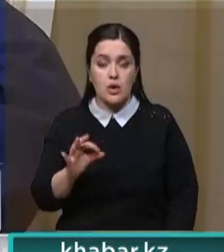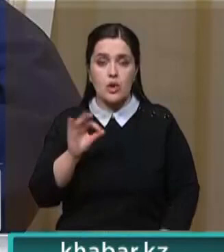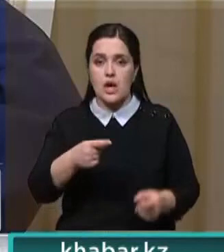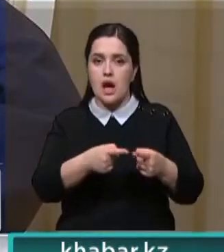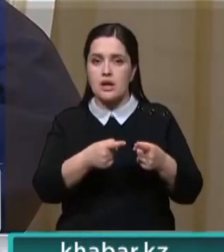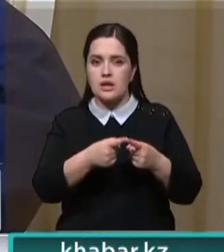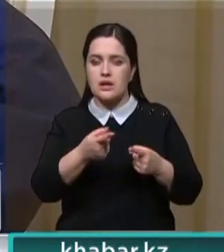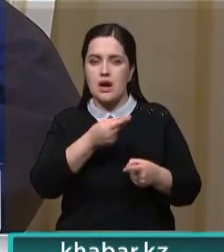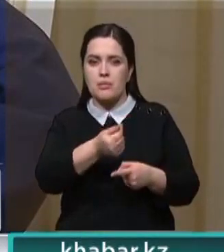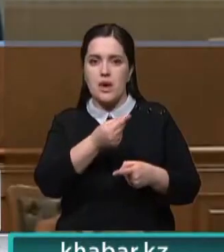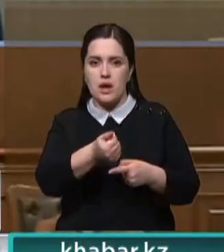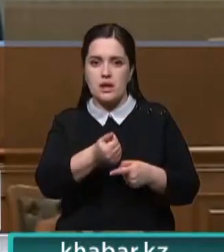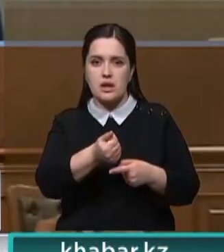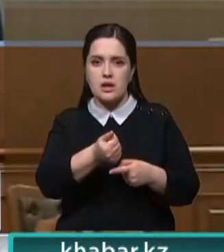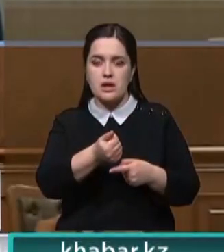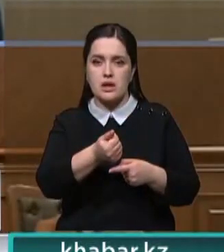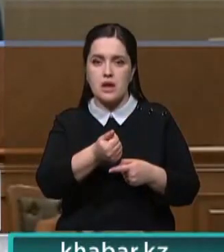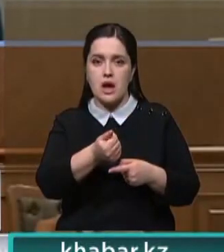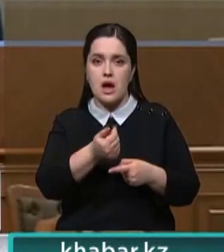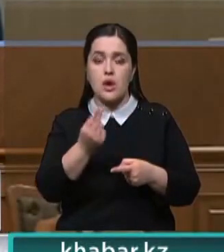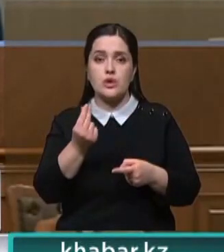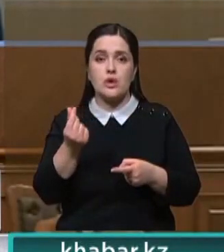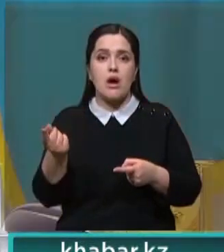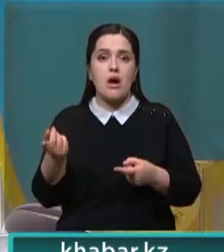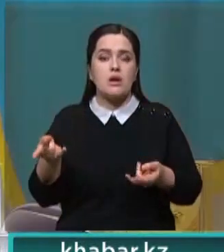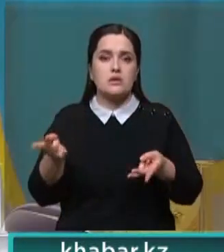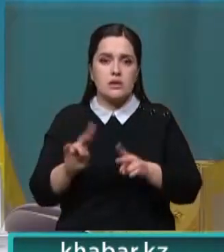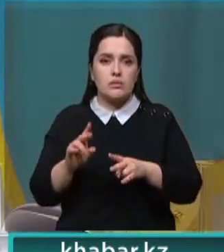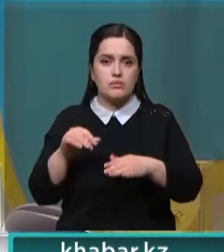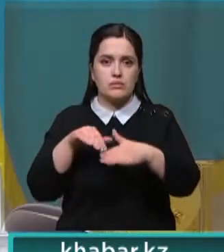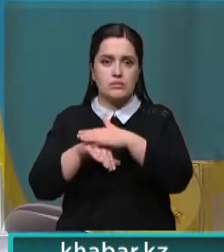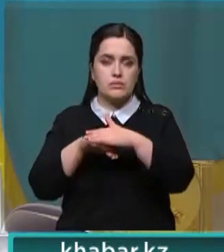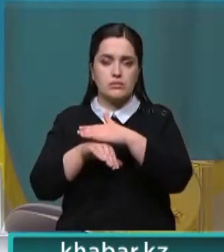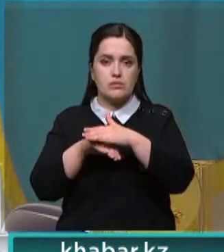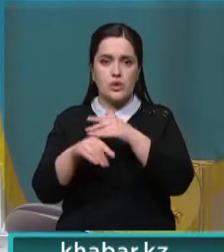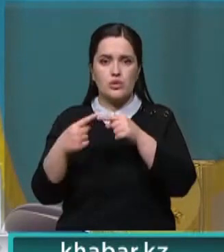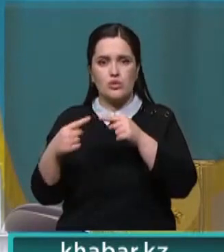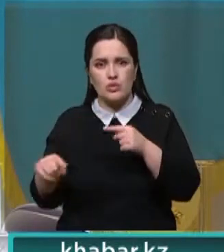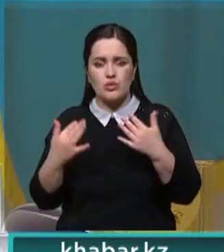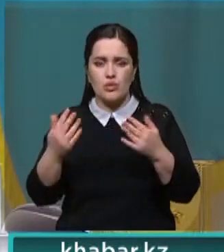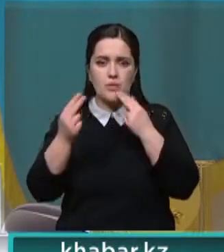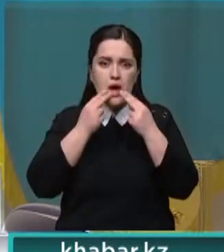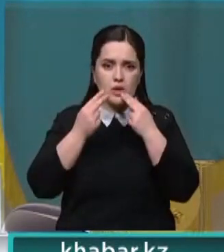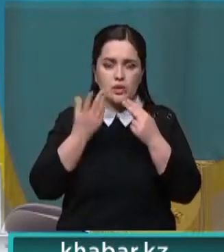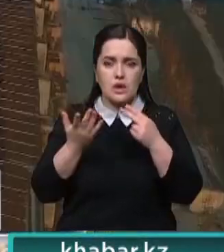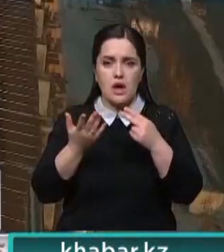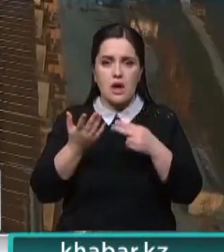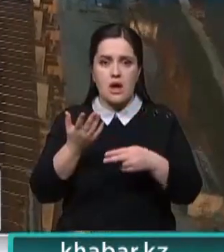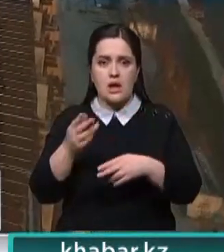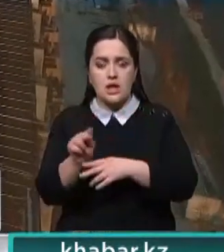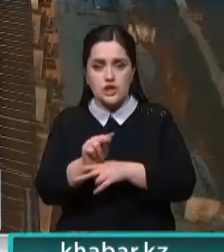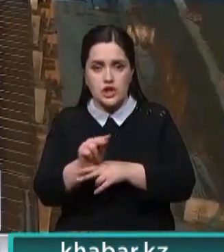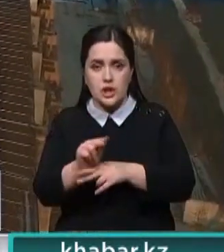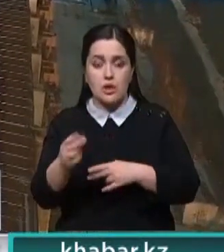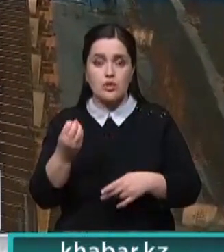арендной платы. А высвобожденные деньги с семейного бюджета будут тратиться на другие нужды – продукты, образование, медицину. Еще